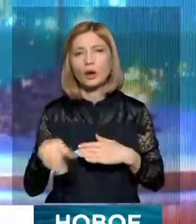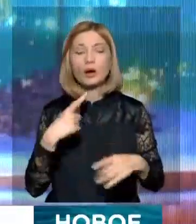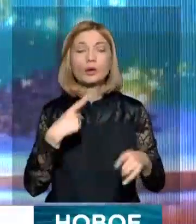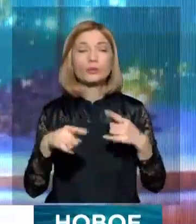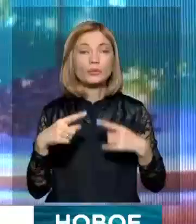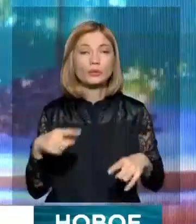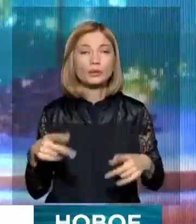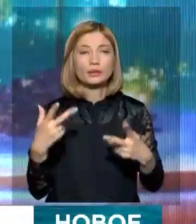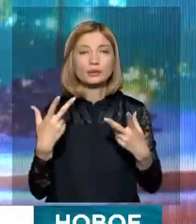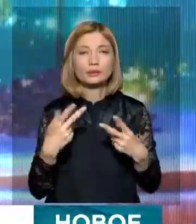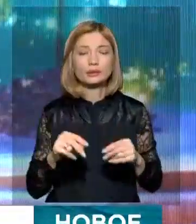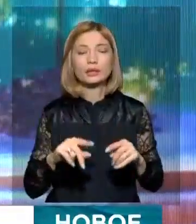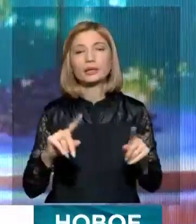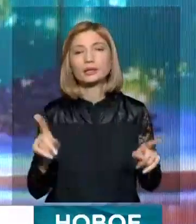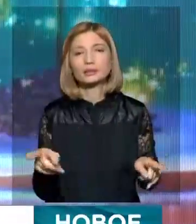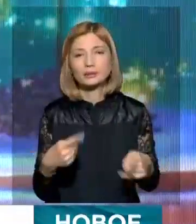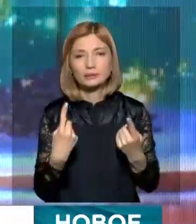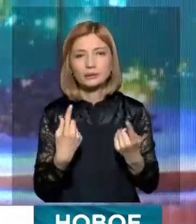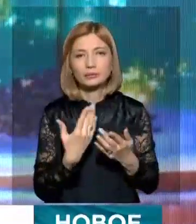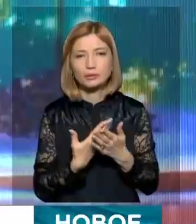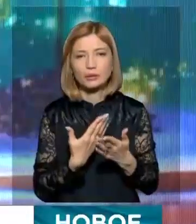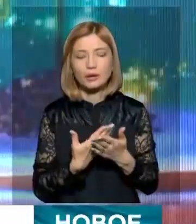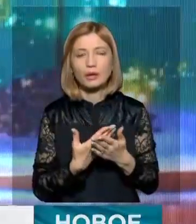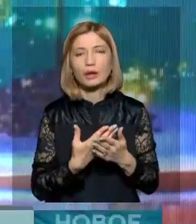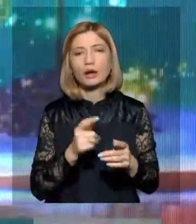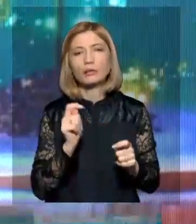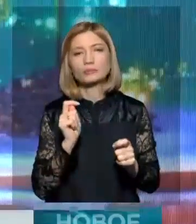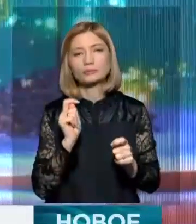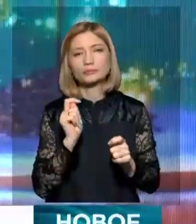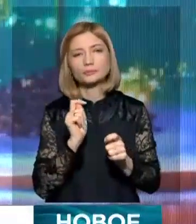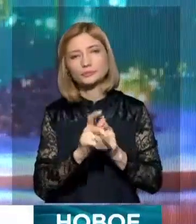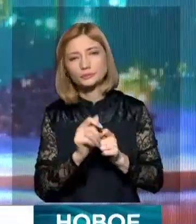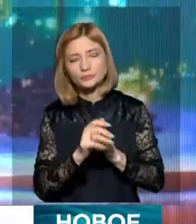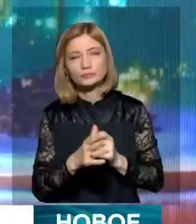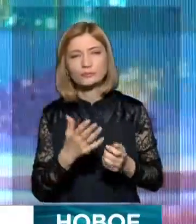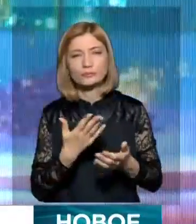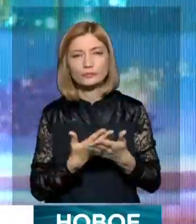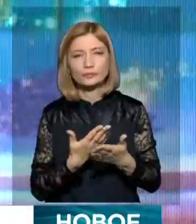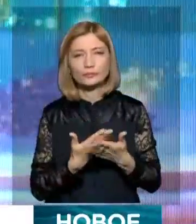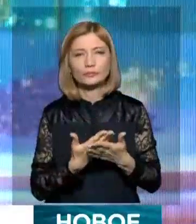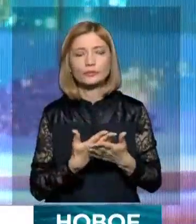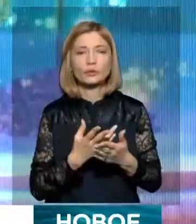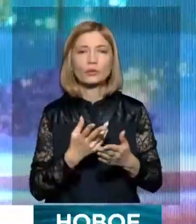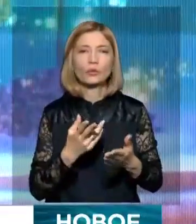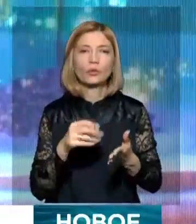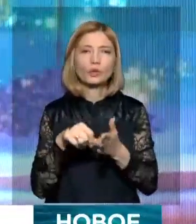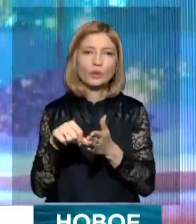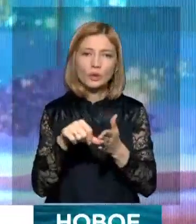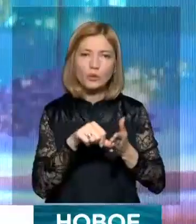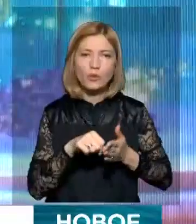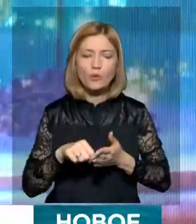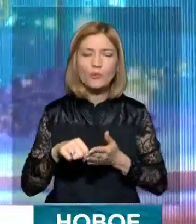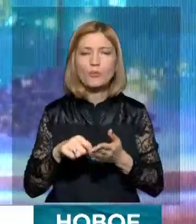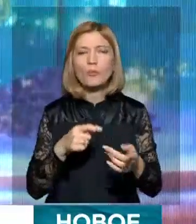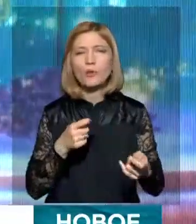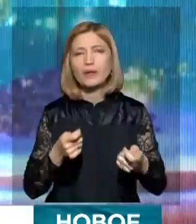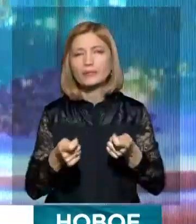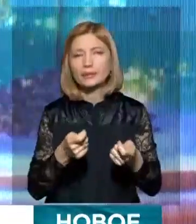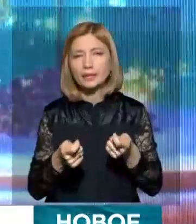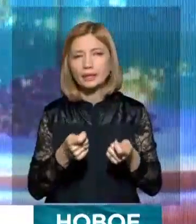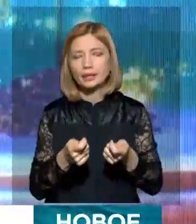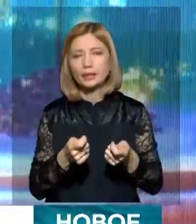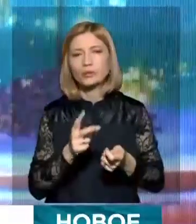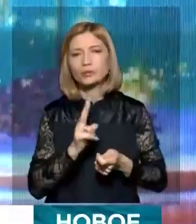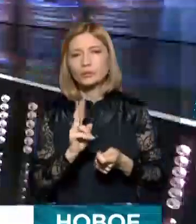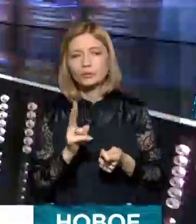секторах, где акционеры, да, позаботились, ну, скажем так, члены правления позаботились о том, чтобы